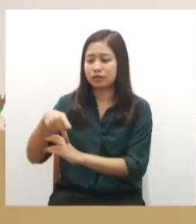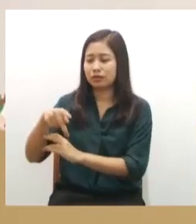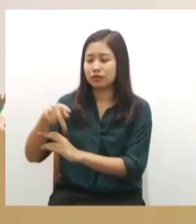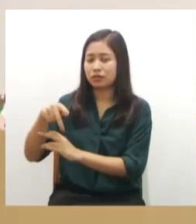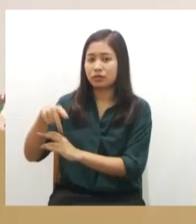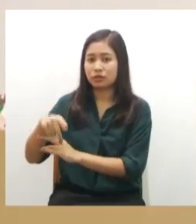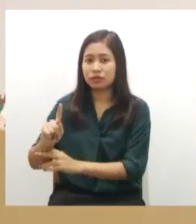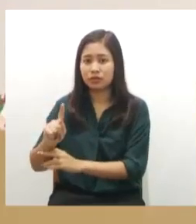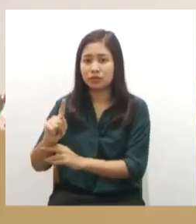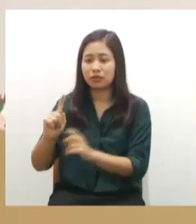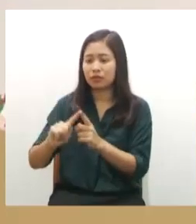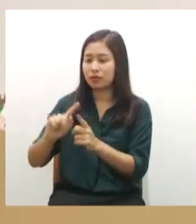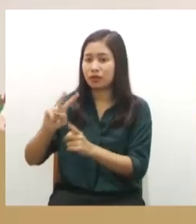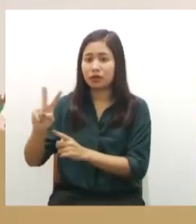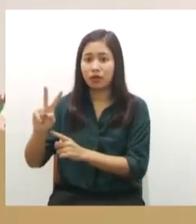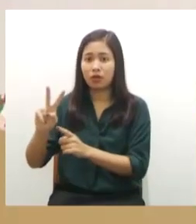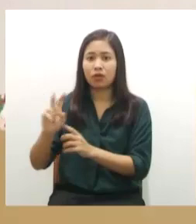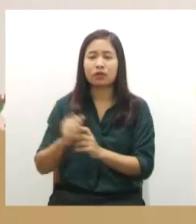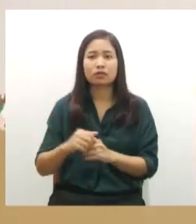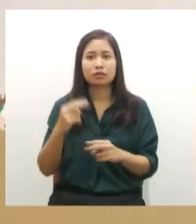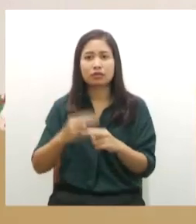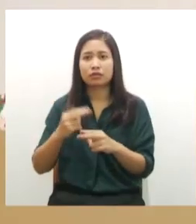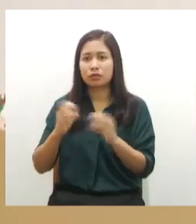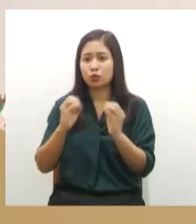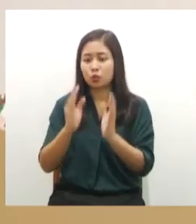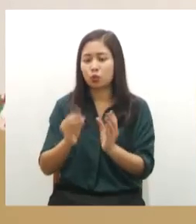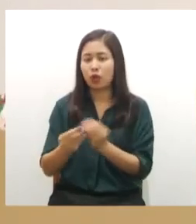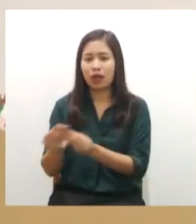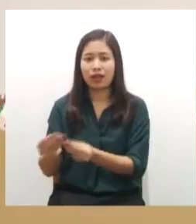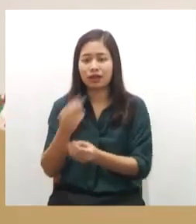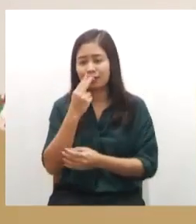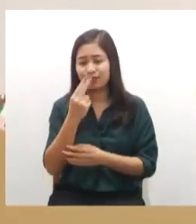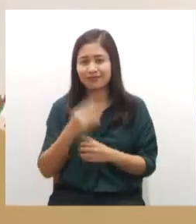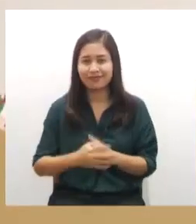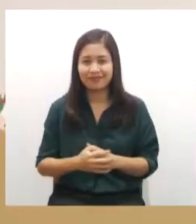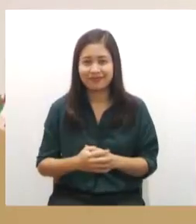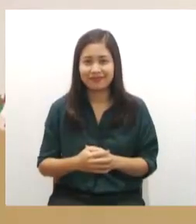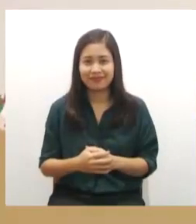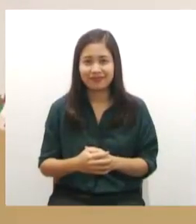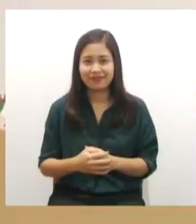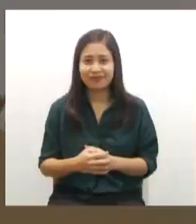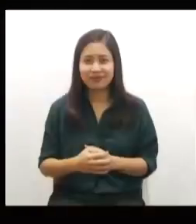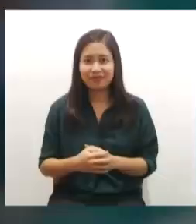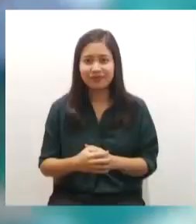ถมศึกษาอุตรดิตถ์เขต2ค่ะกับตอนที่มีชื่อว่าครูผู้ให้ขอเชิญรับชมค่ะ ขอเชิญรับชมครับ